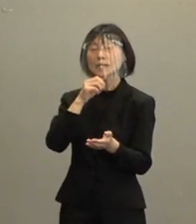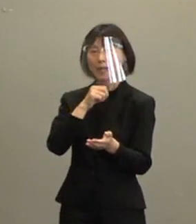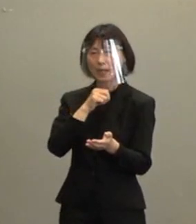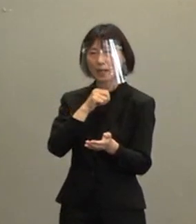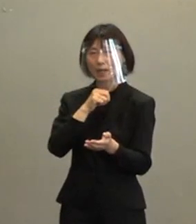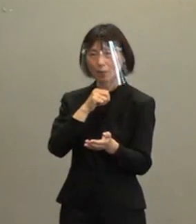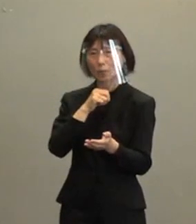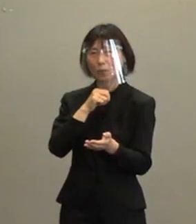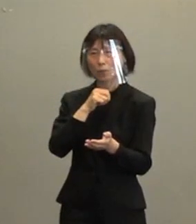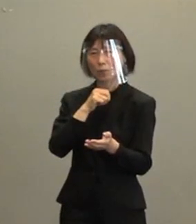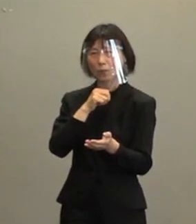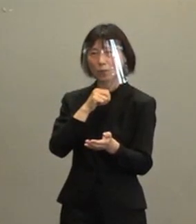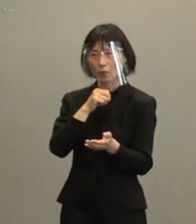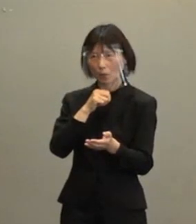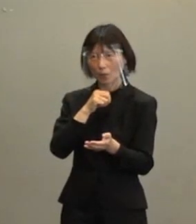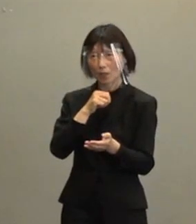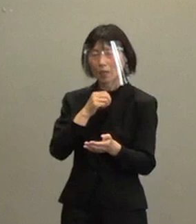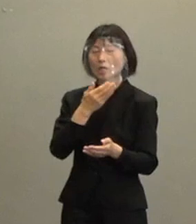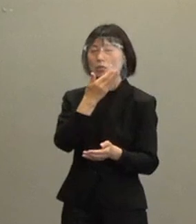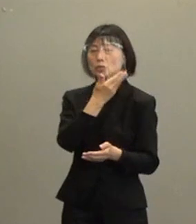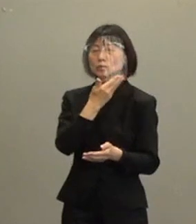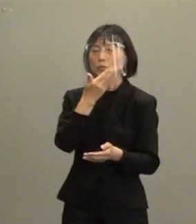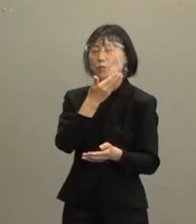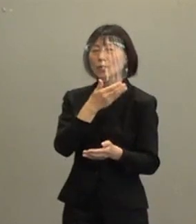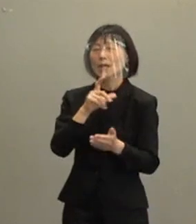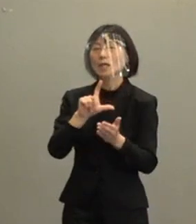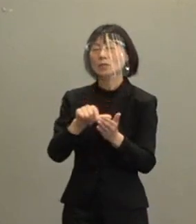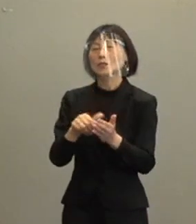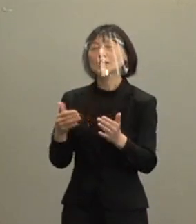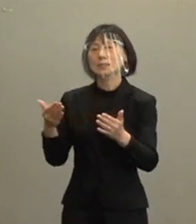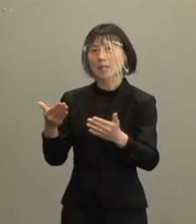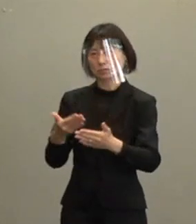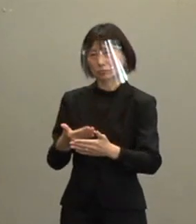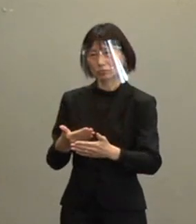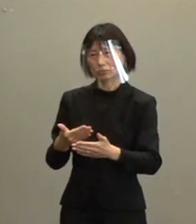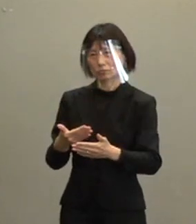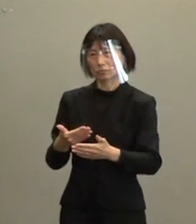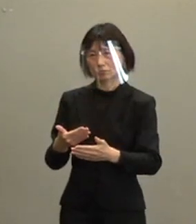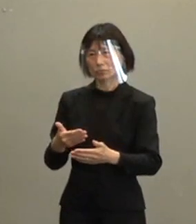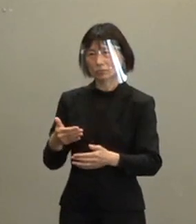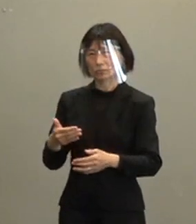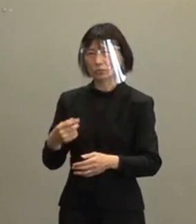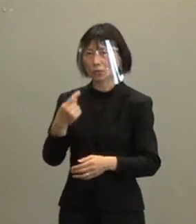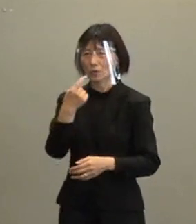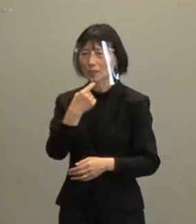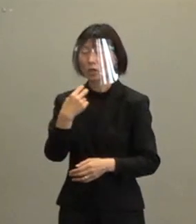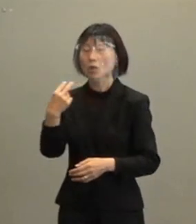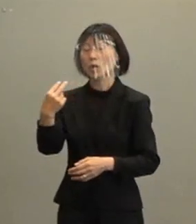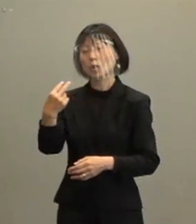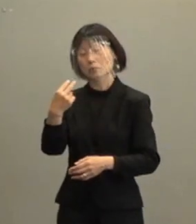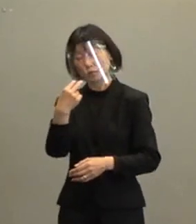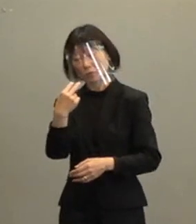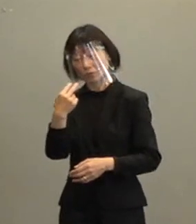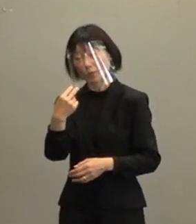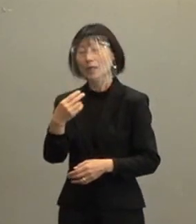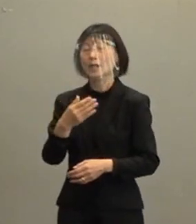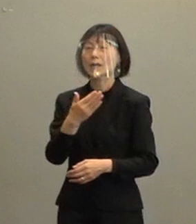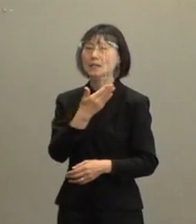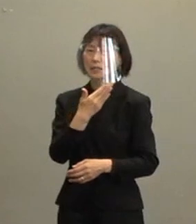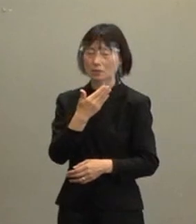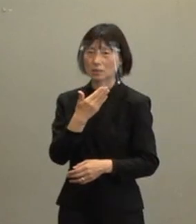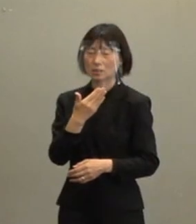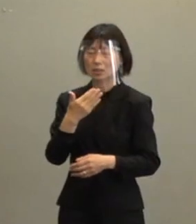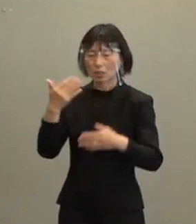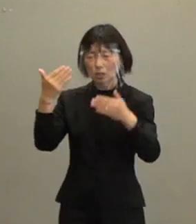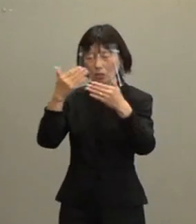のが非常に重要な時期になるわけですね。この辺りが見えるということだと、実際に現場からもですね、例えば表情が